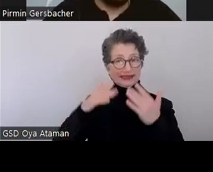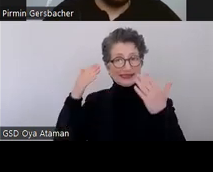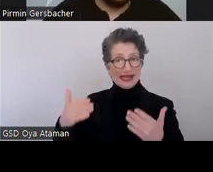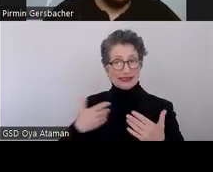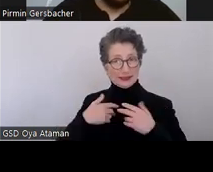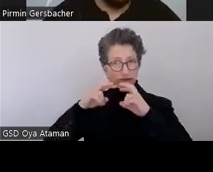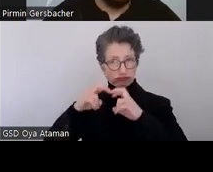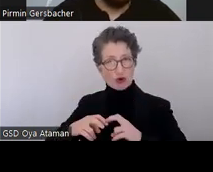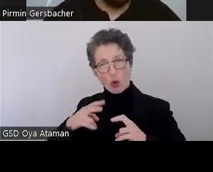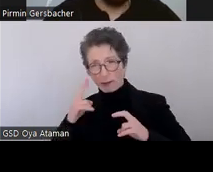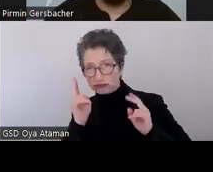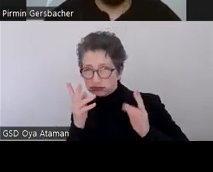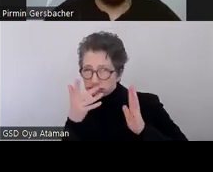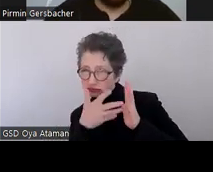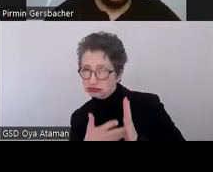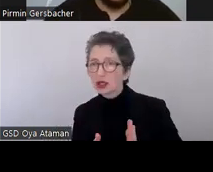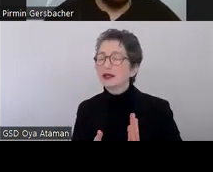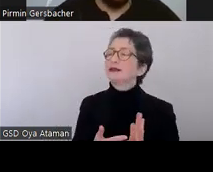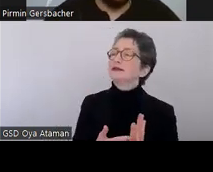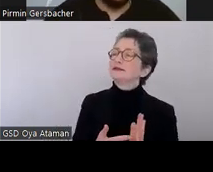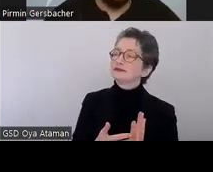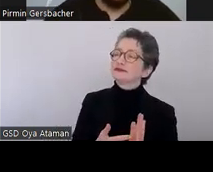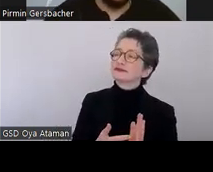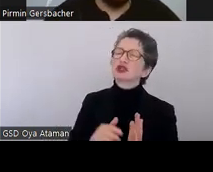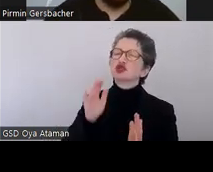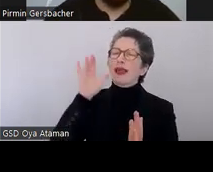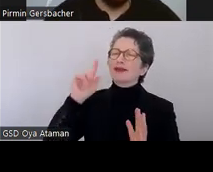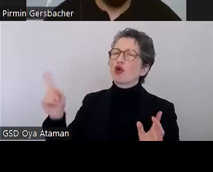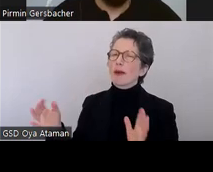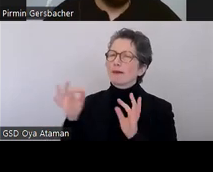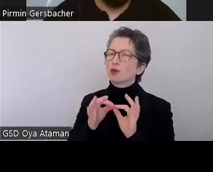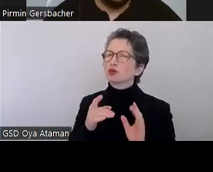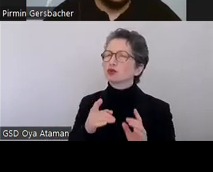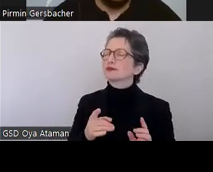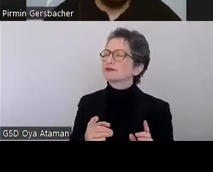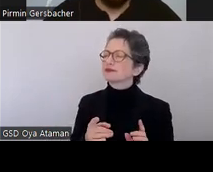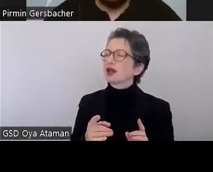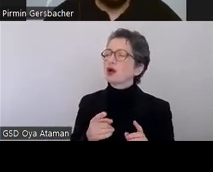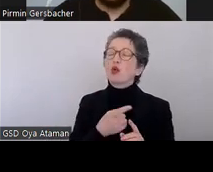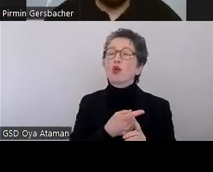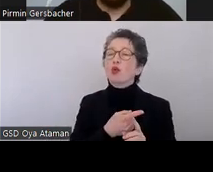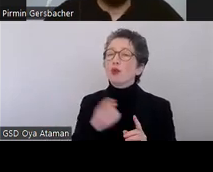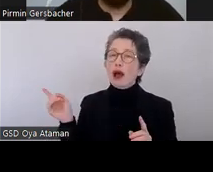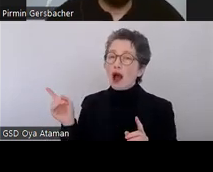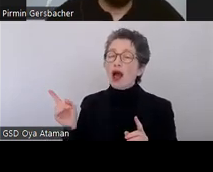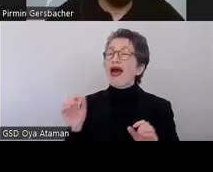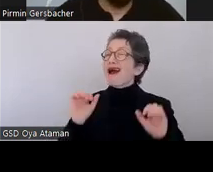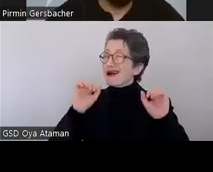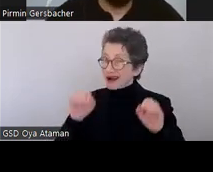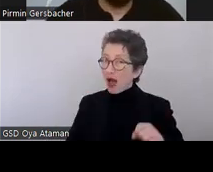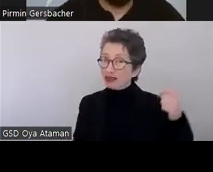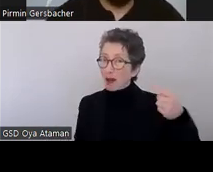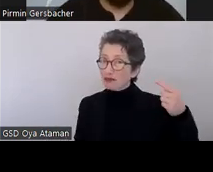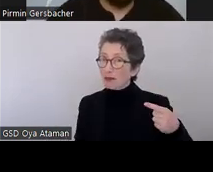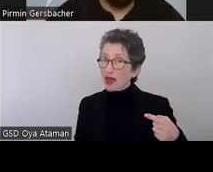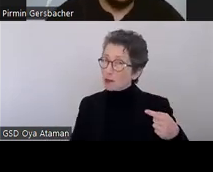das kommt später auch noch, also zumindest Teil von den Checkpoints, überall durchtappen, die Tabulatortaste drücken